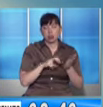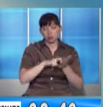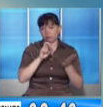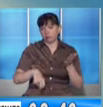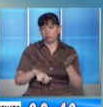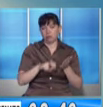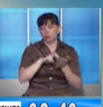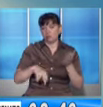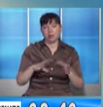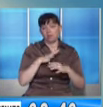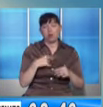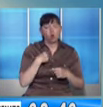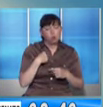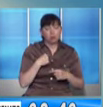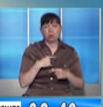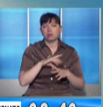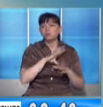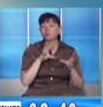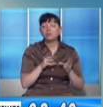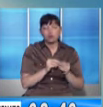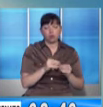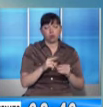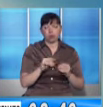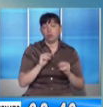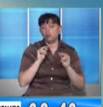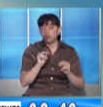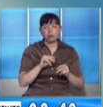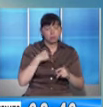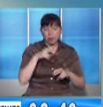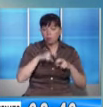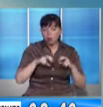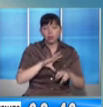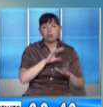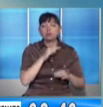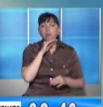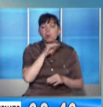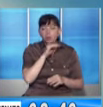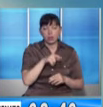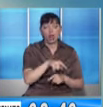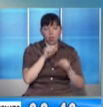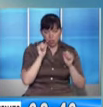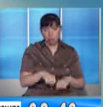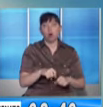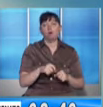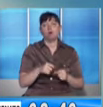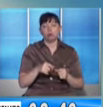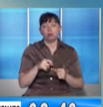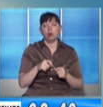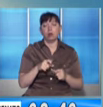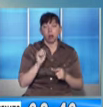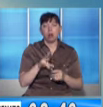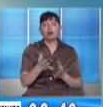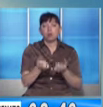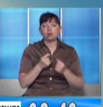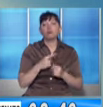lista noastră și avem toată certitudinea cu oamenii care sunt acolo, sunt oameni integri, profesioniști, care o să formeze o majoritate parlamentară, care să lupte cu